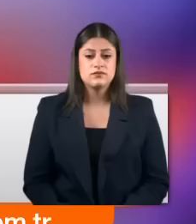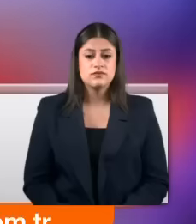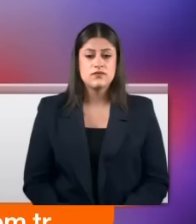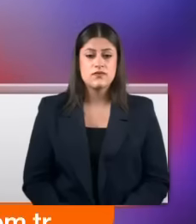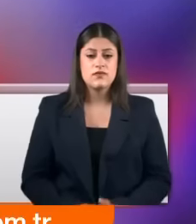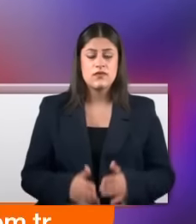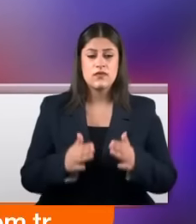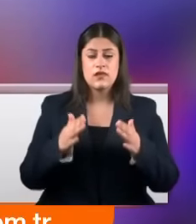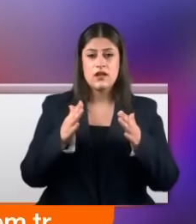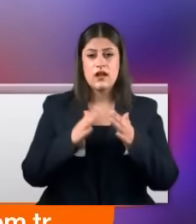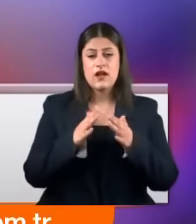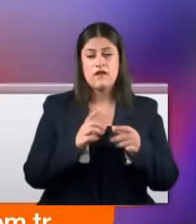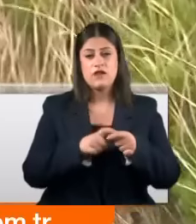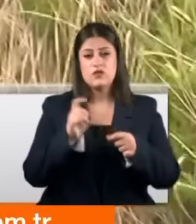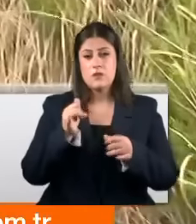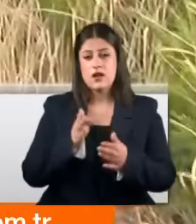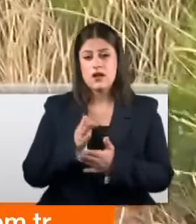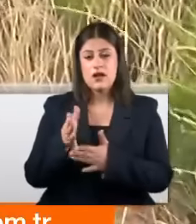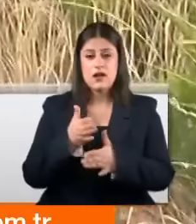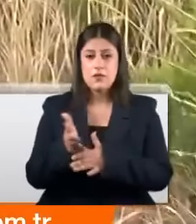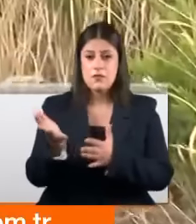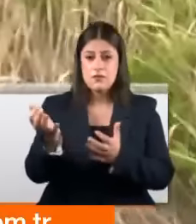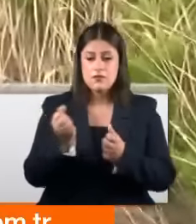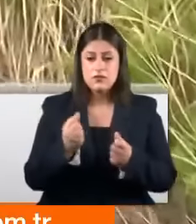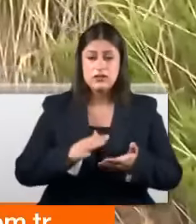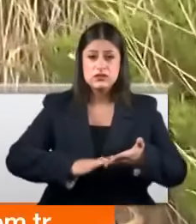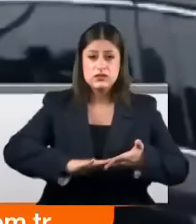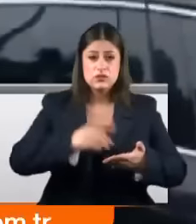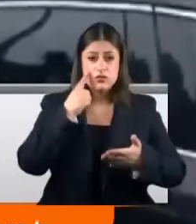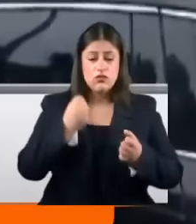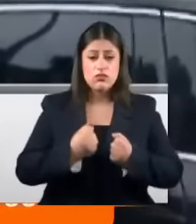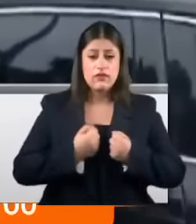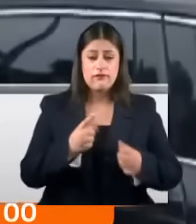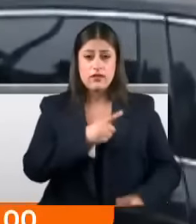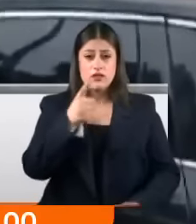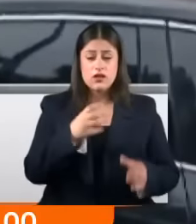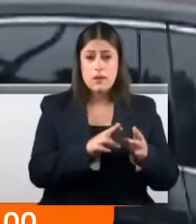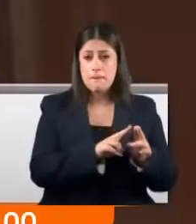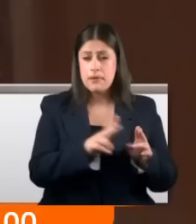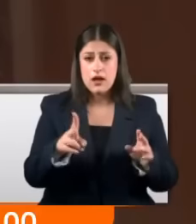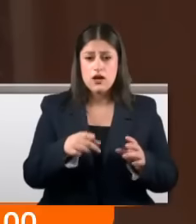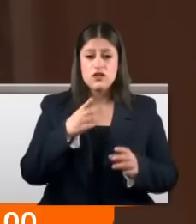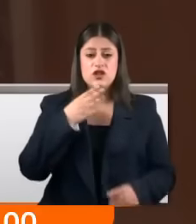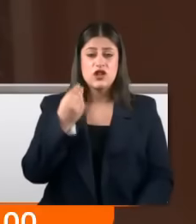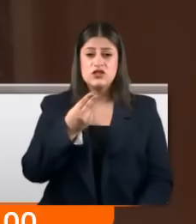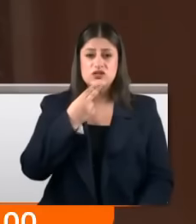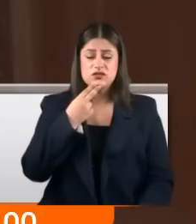Evinden ekmek almak için çıkmıştı. Tırdan fırlayan dev teker 18 yaşındaki genç kızın sonu oldu.